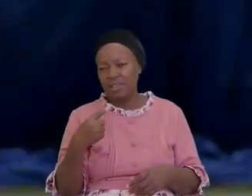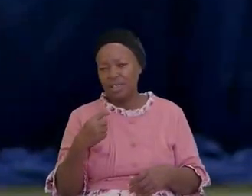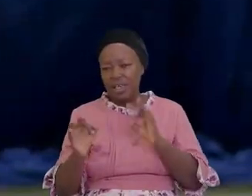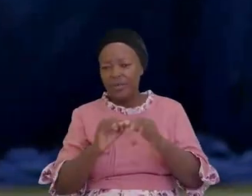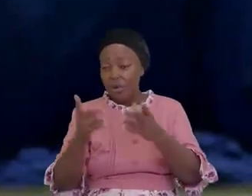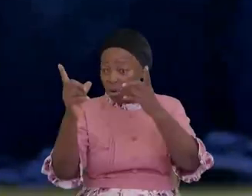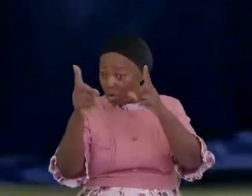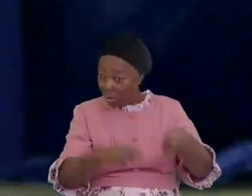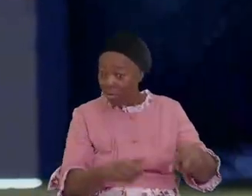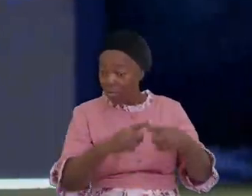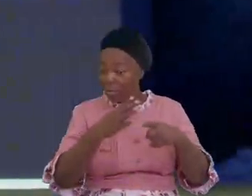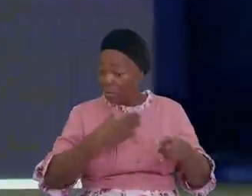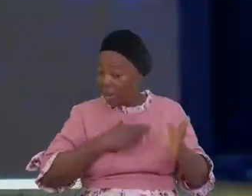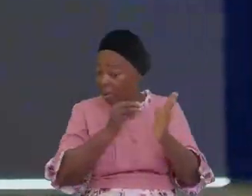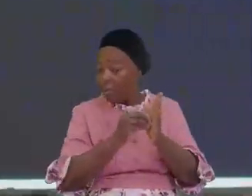si tu viens vers mon Dieu,